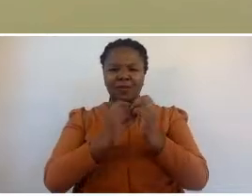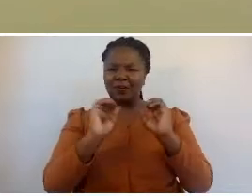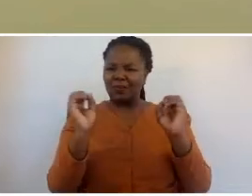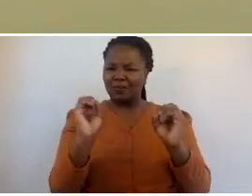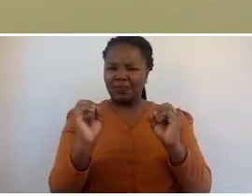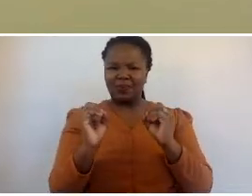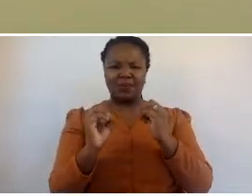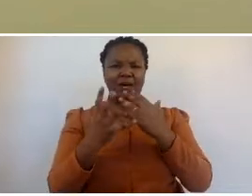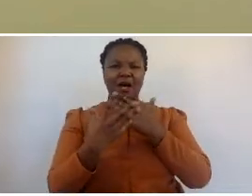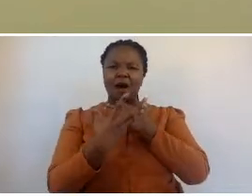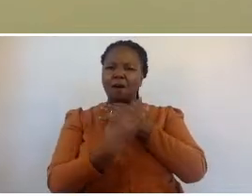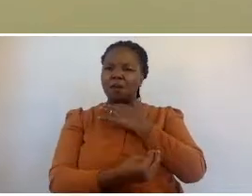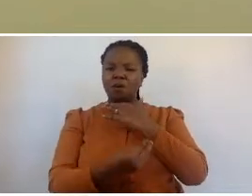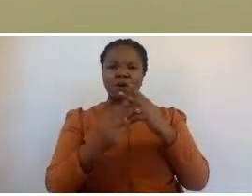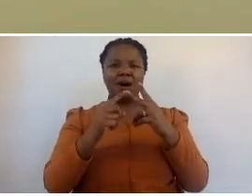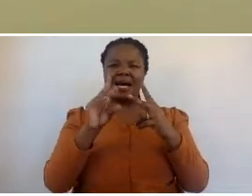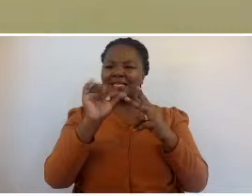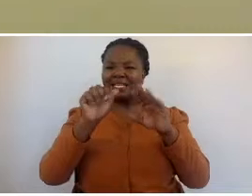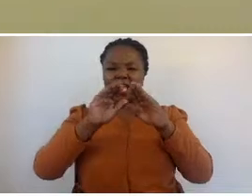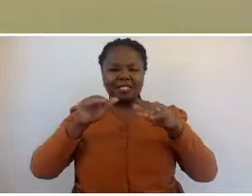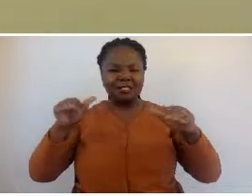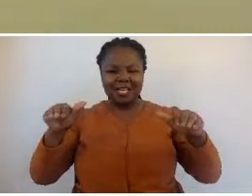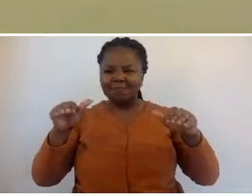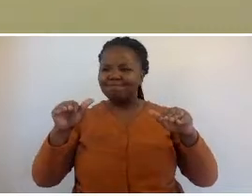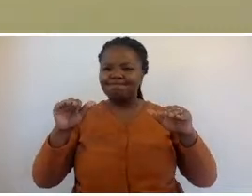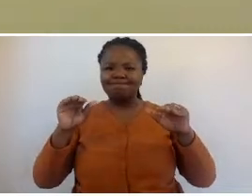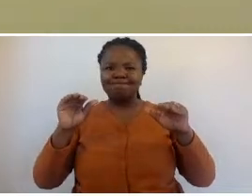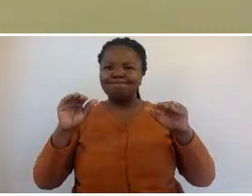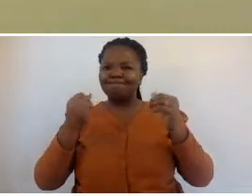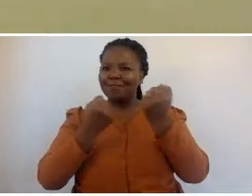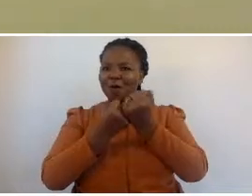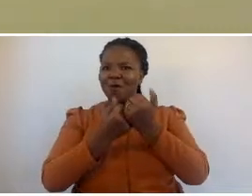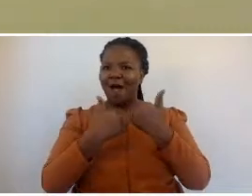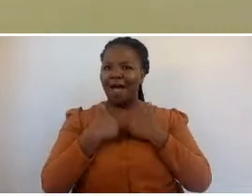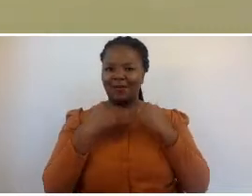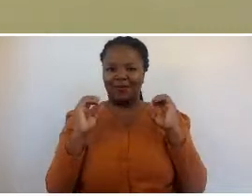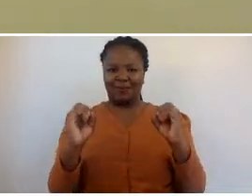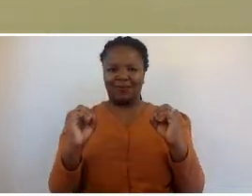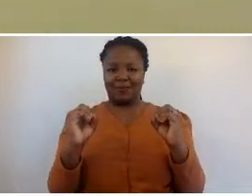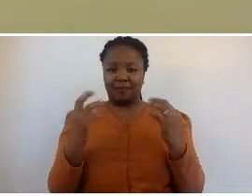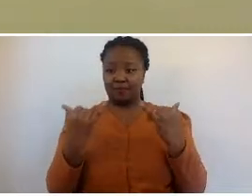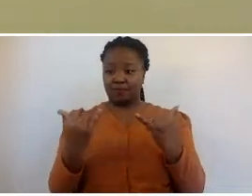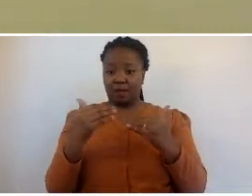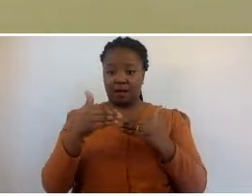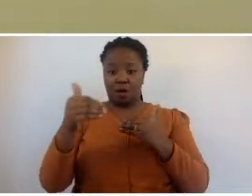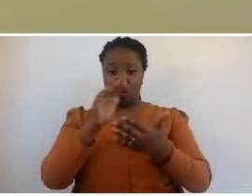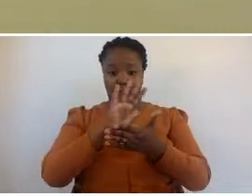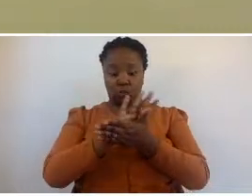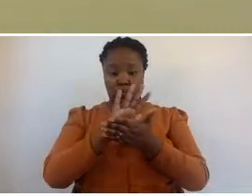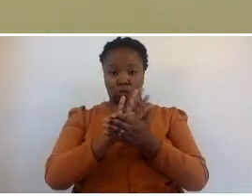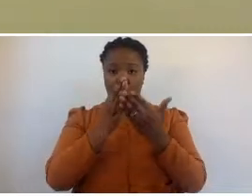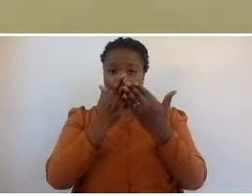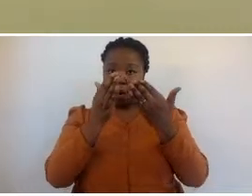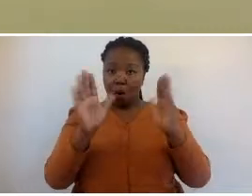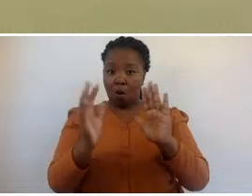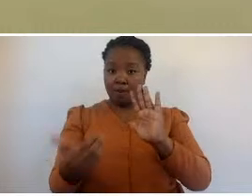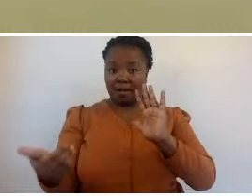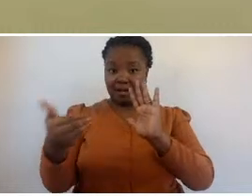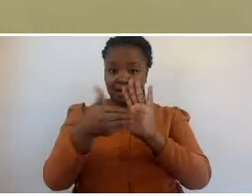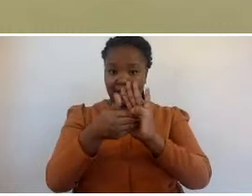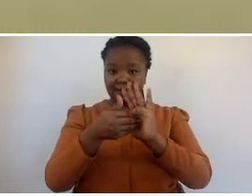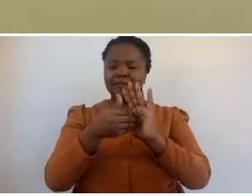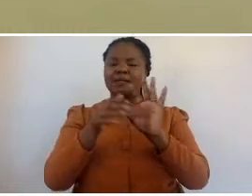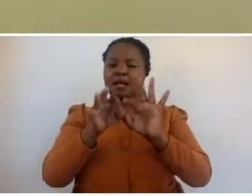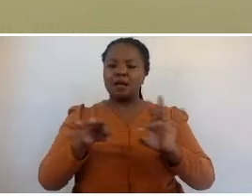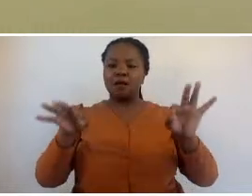minorités linguistiques, les abonnements ayant des handicaps. Alors que les écoles rouvrent, il sera donc essentiel de suivre de près et d'évaluer la